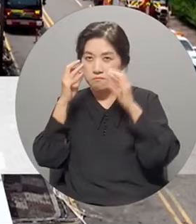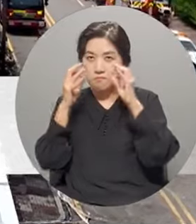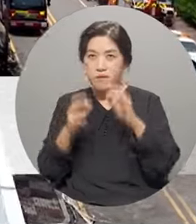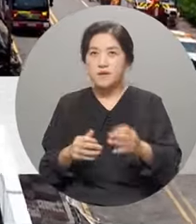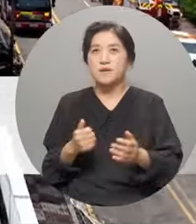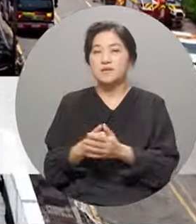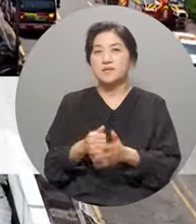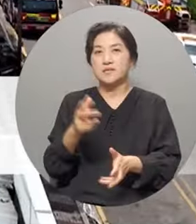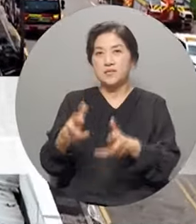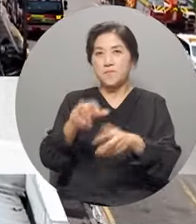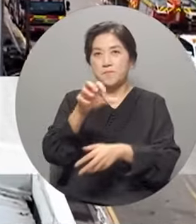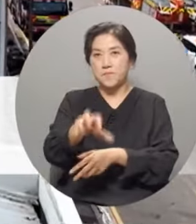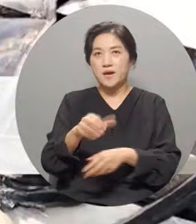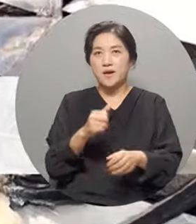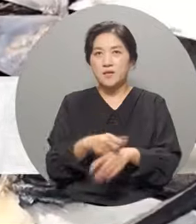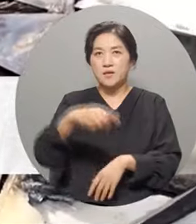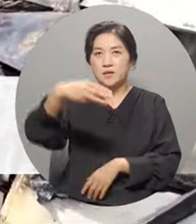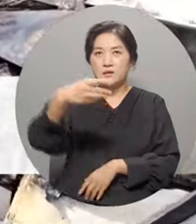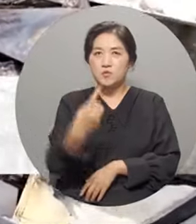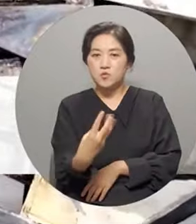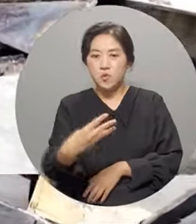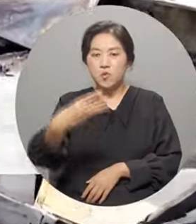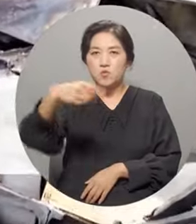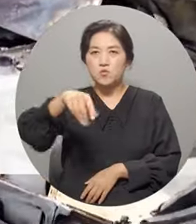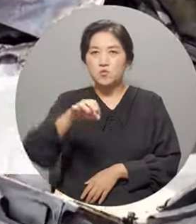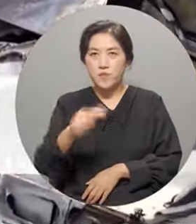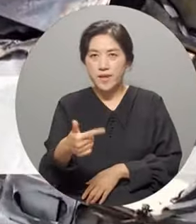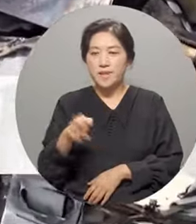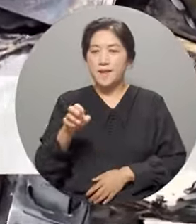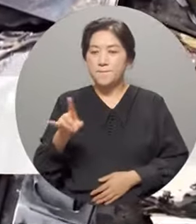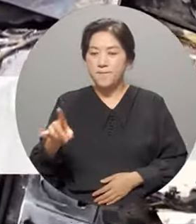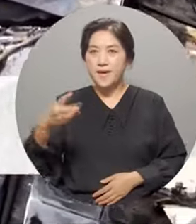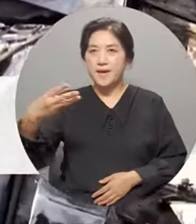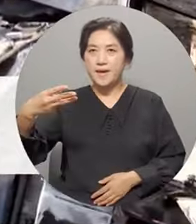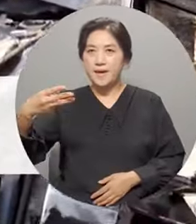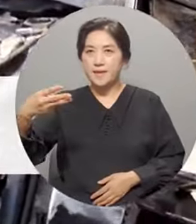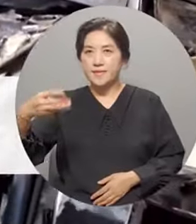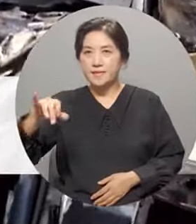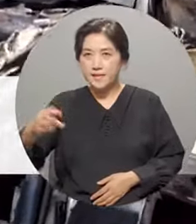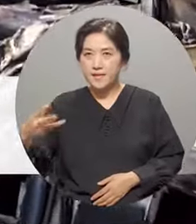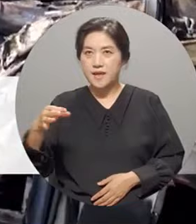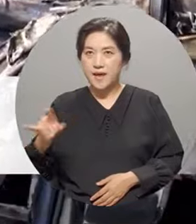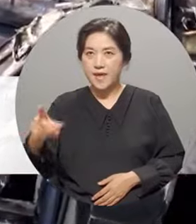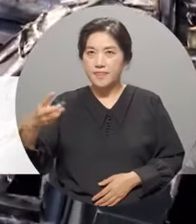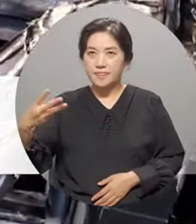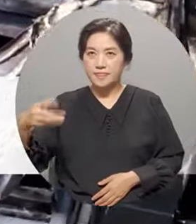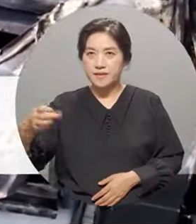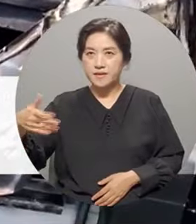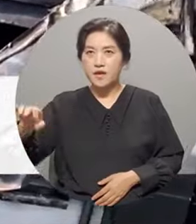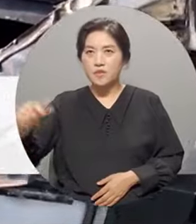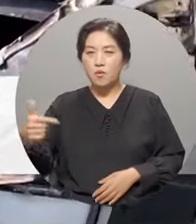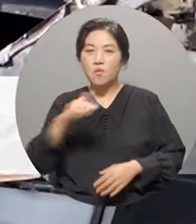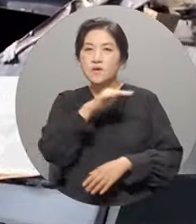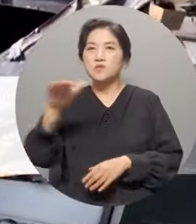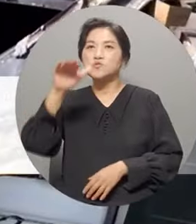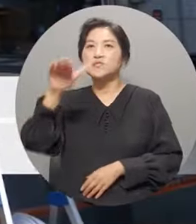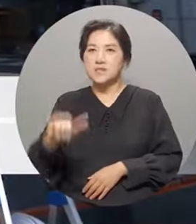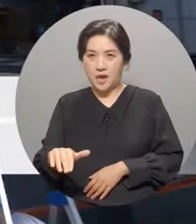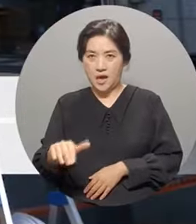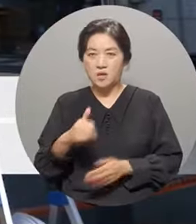해당 사업장이 취급하는 톨루엔과 메틸 에틸 케톤 등의 유해 화학 물질이 기준치 미만으로 검출되거나